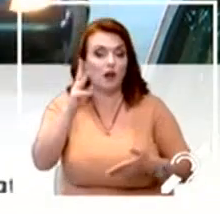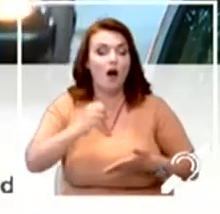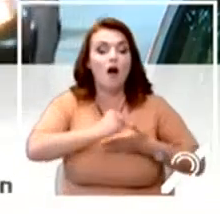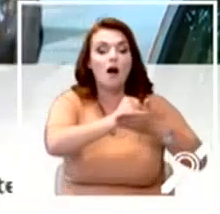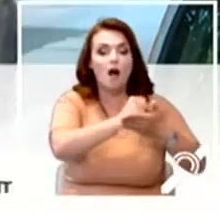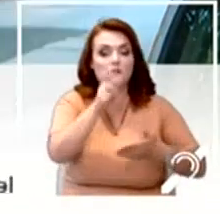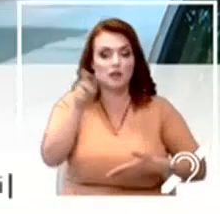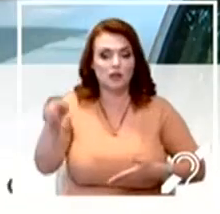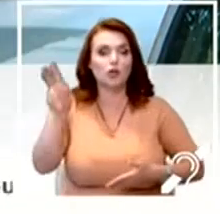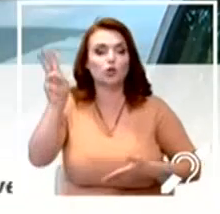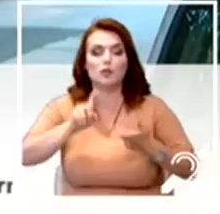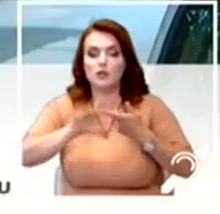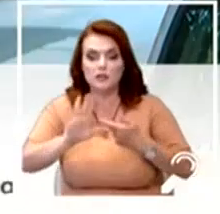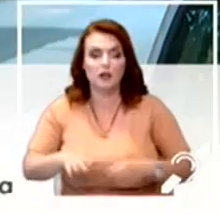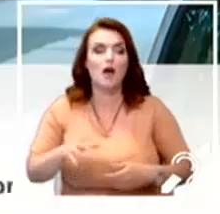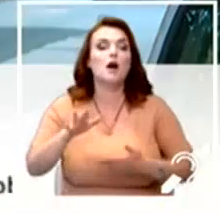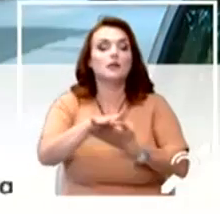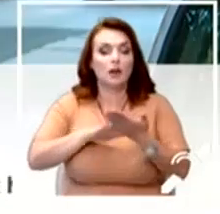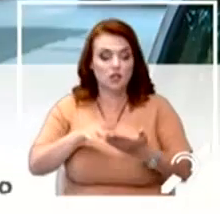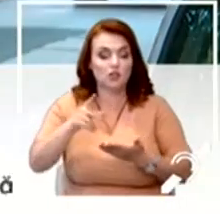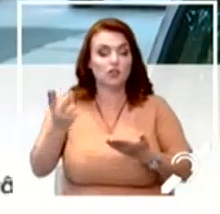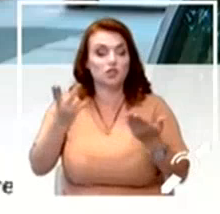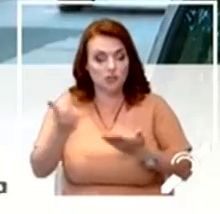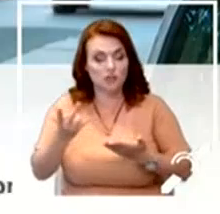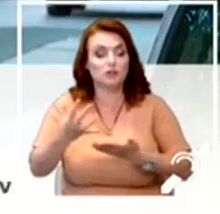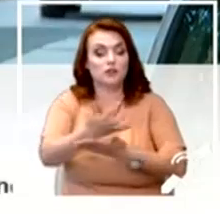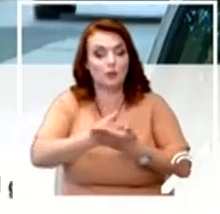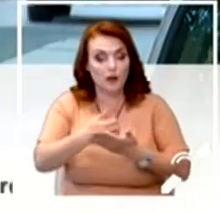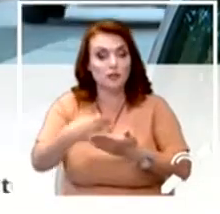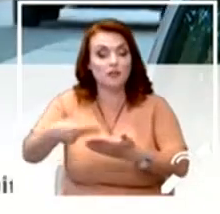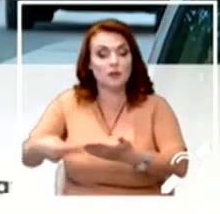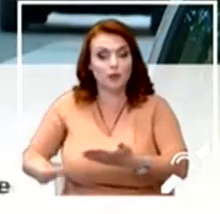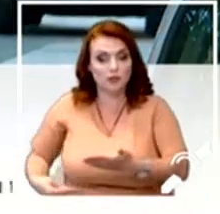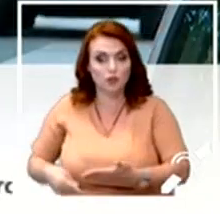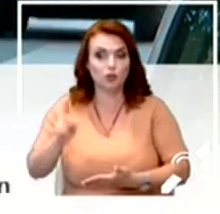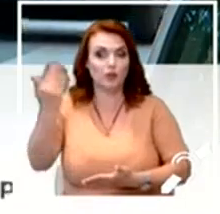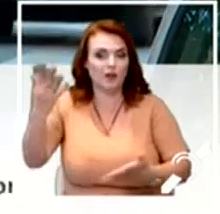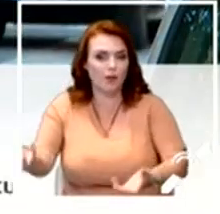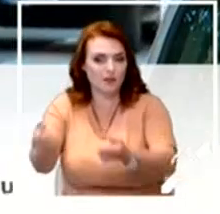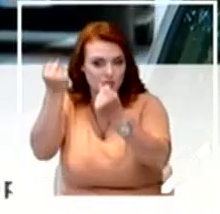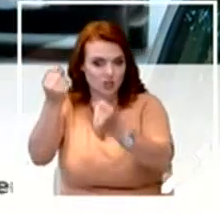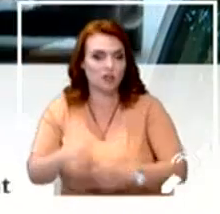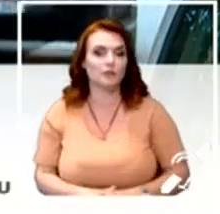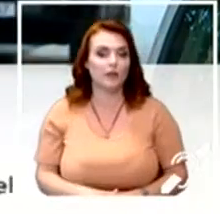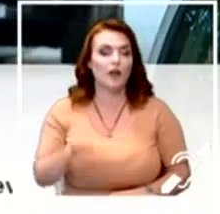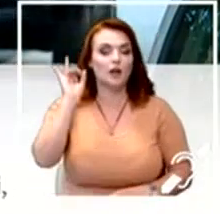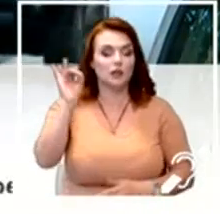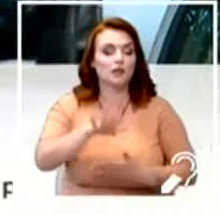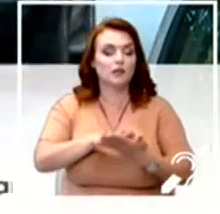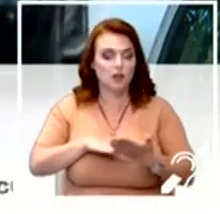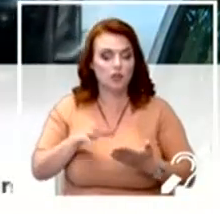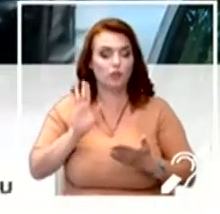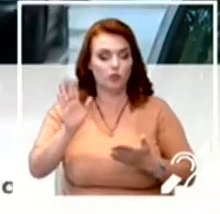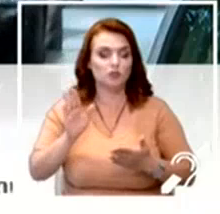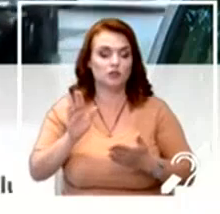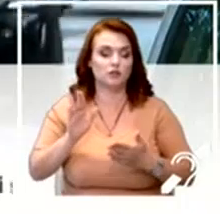colecta semnături pentru înregistrarea candidaților independenți în cursa electorală și de asemenea vor promova în